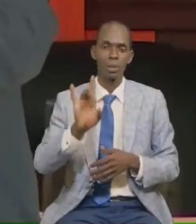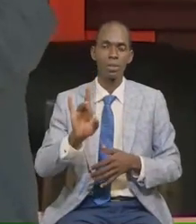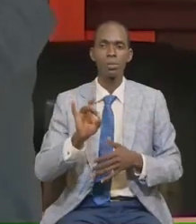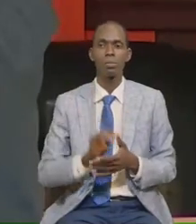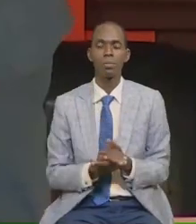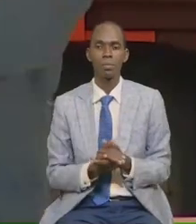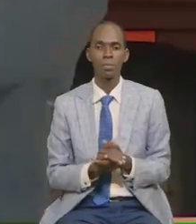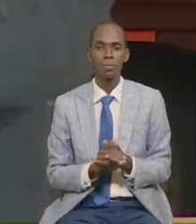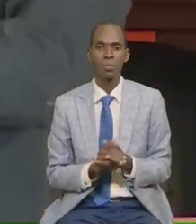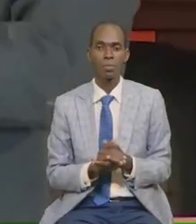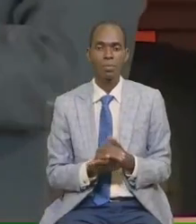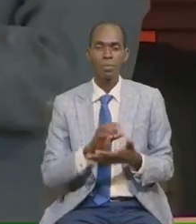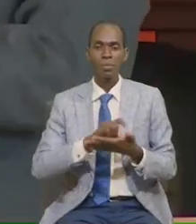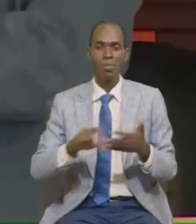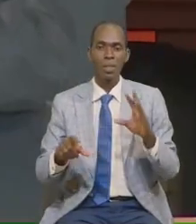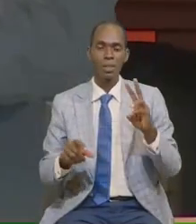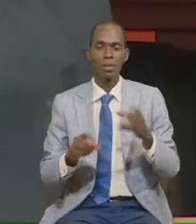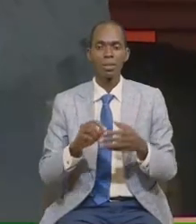verset 28